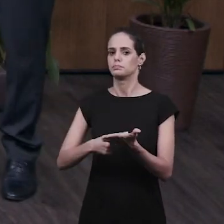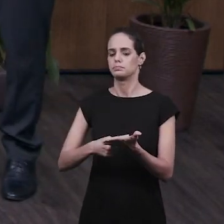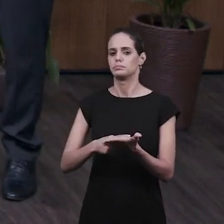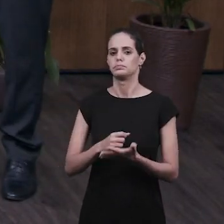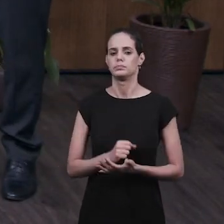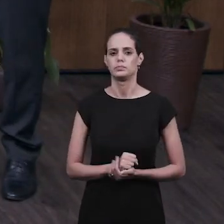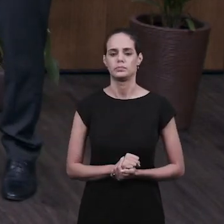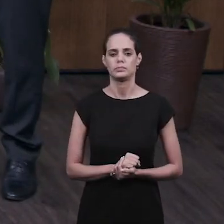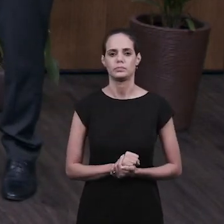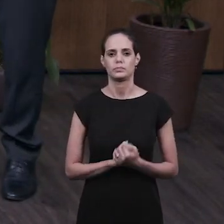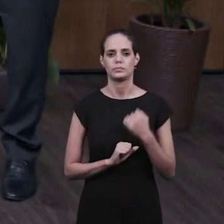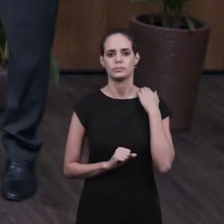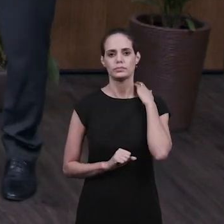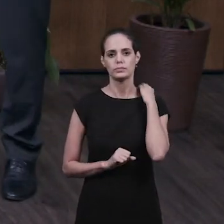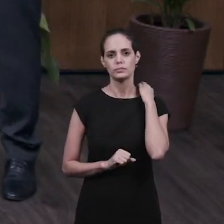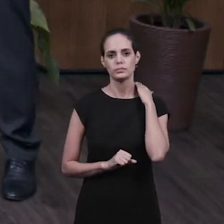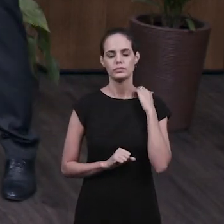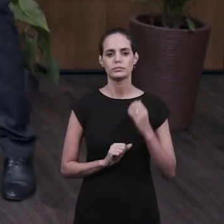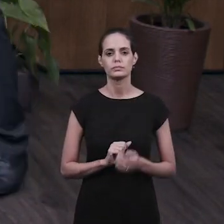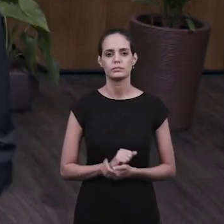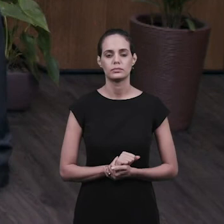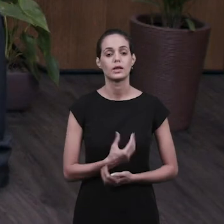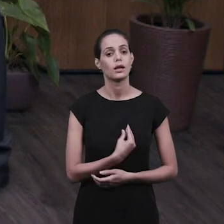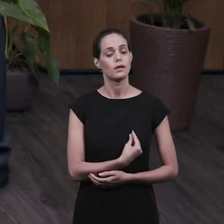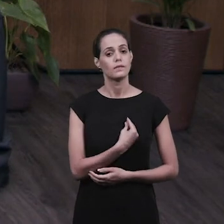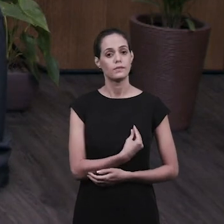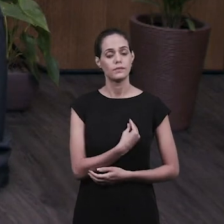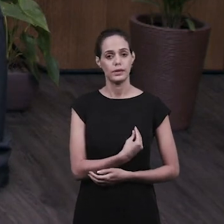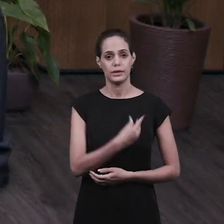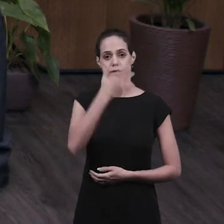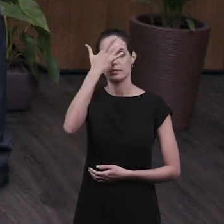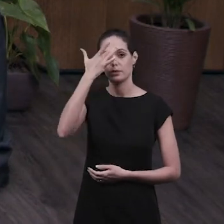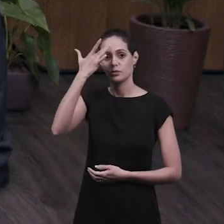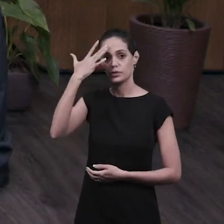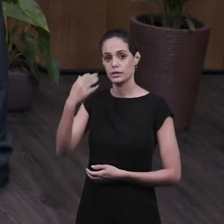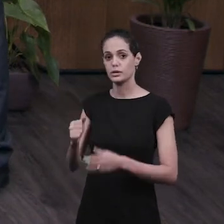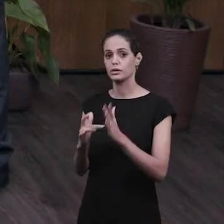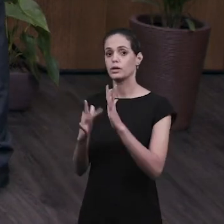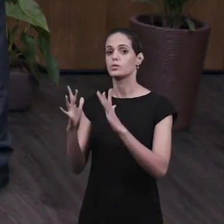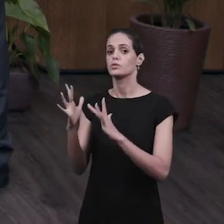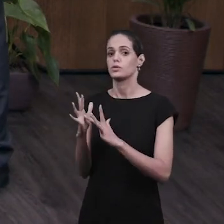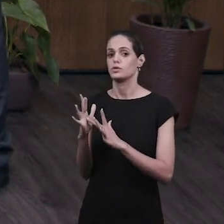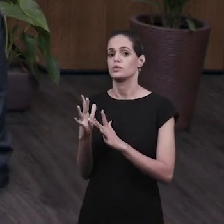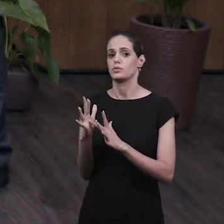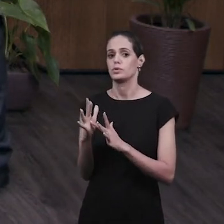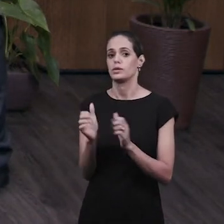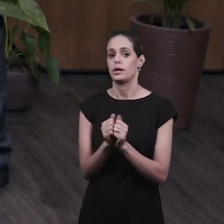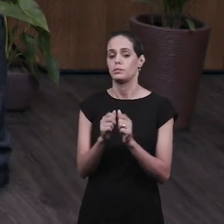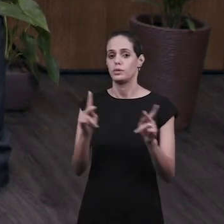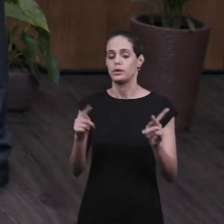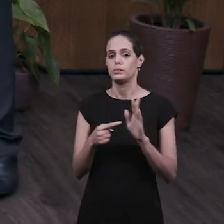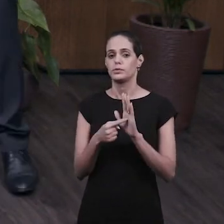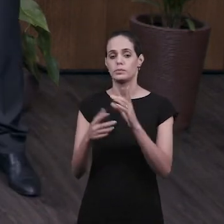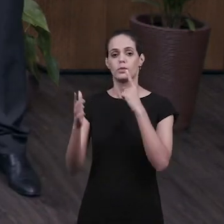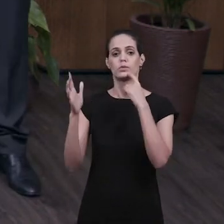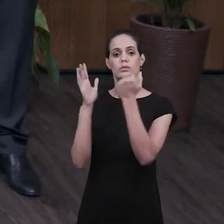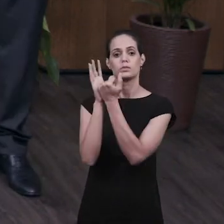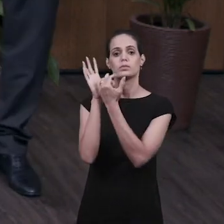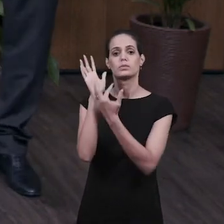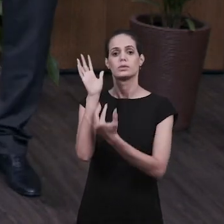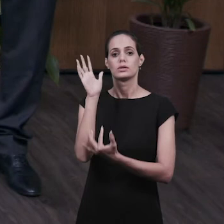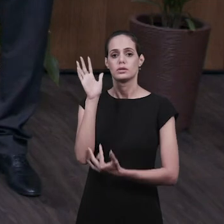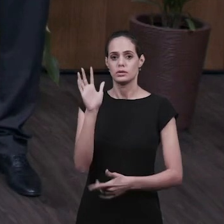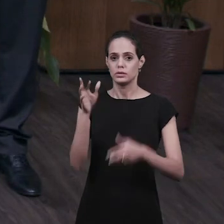habits, c'est-à-dire des vies lavées, comme se trouve en Apocalypse, dans le sang de